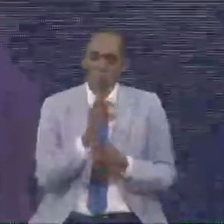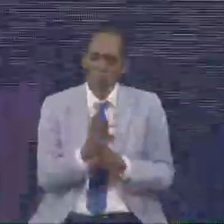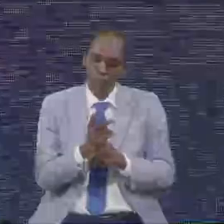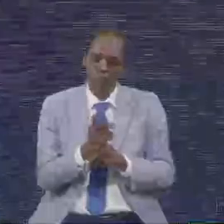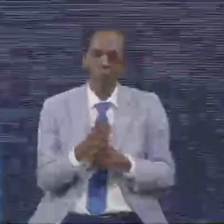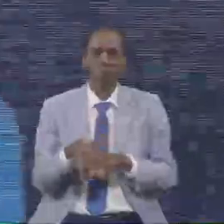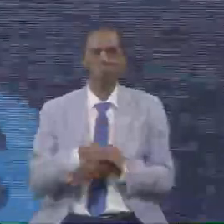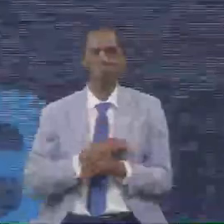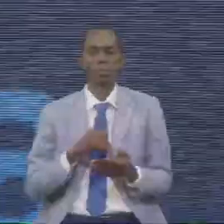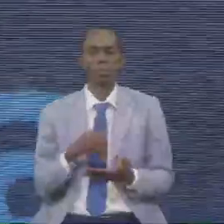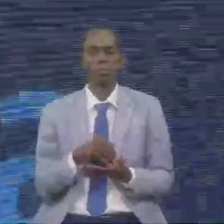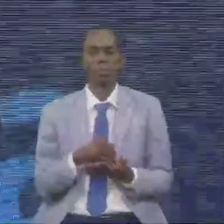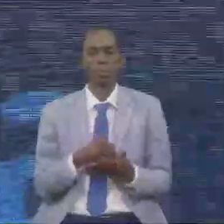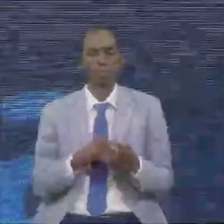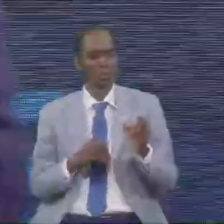veille sur cela.